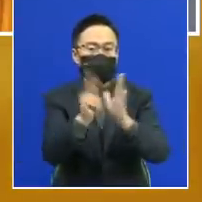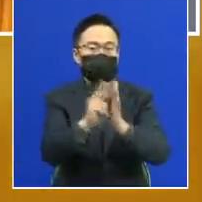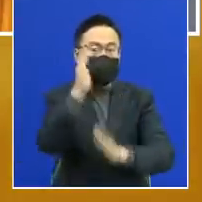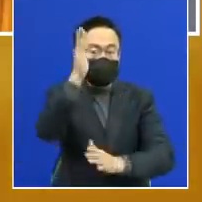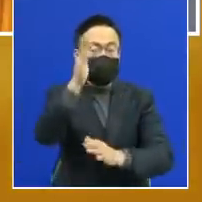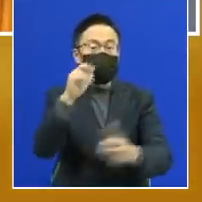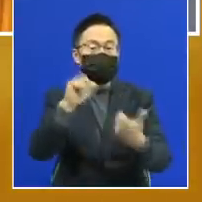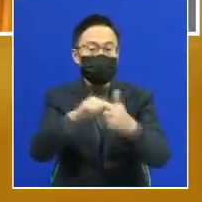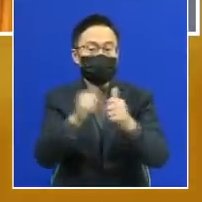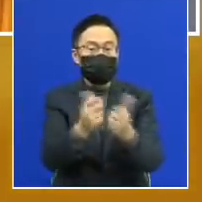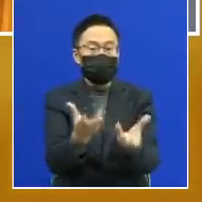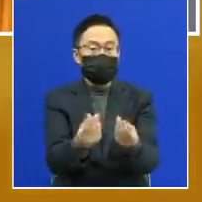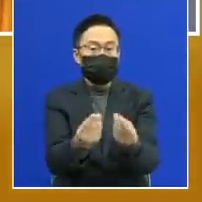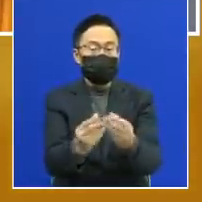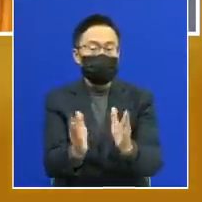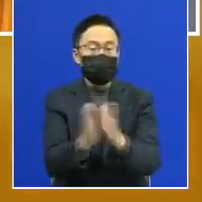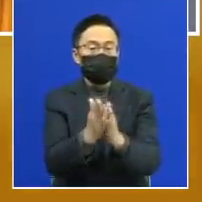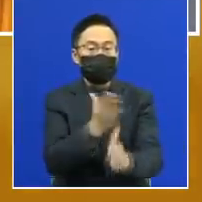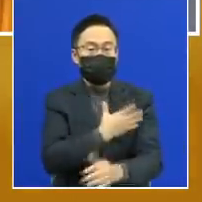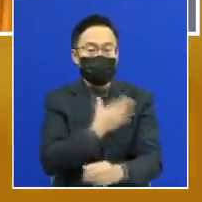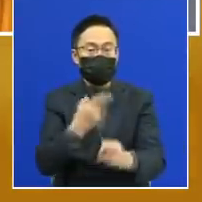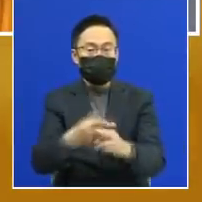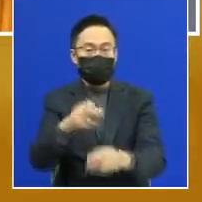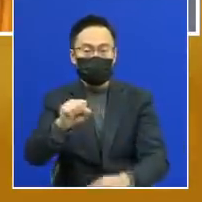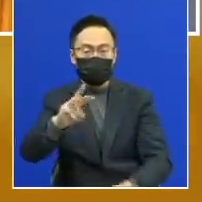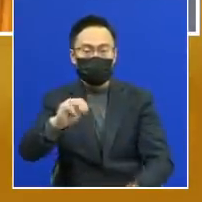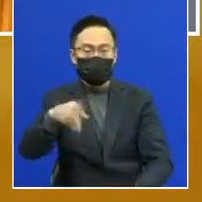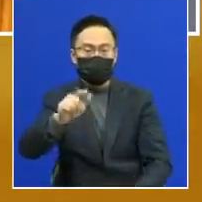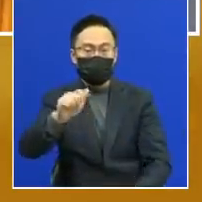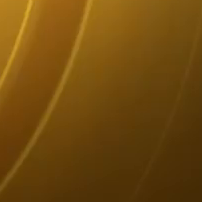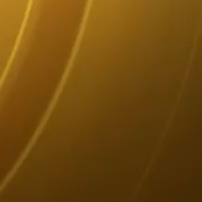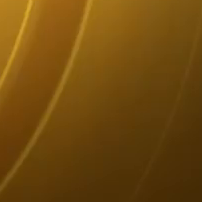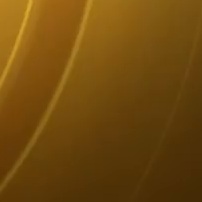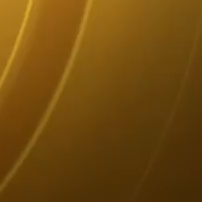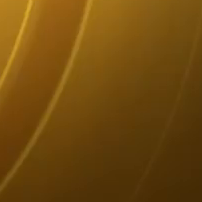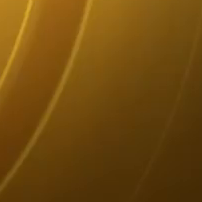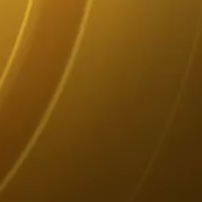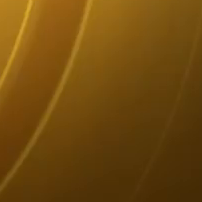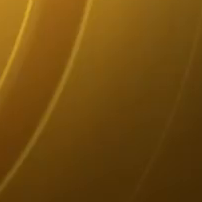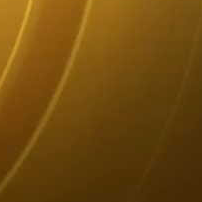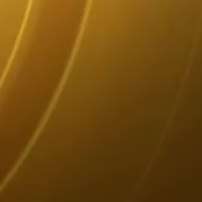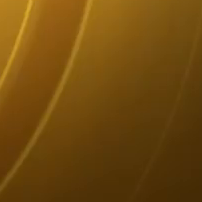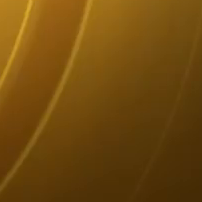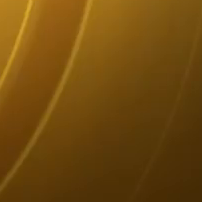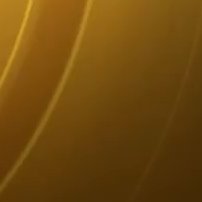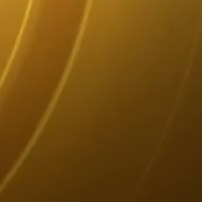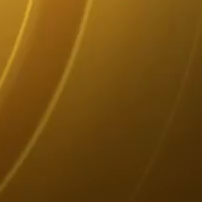ปมเรื่องที่ดินของมหาสมปอง ส่วนเรื่องของ